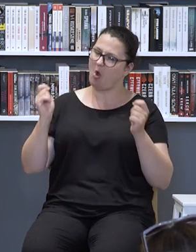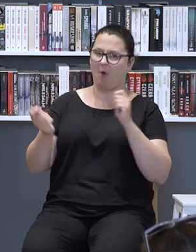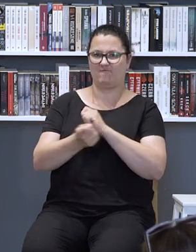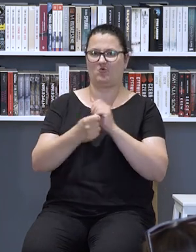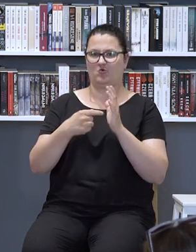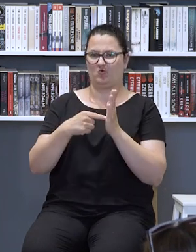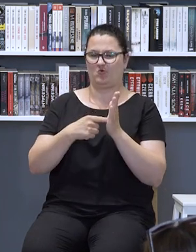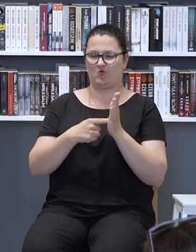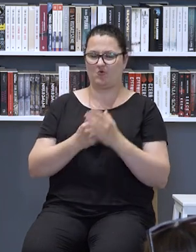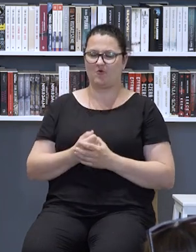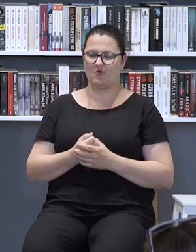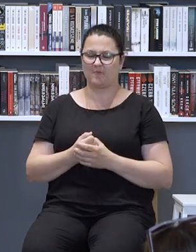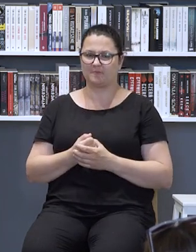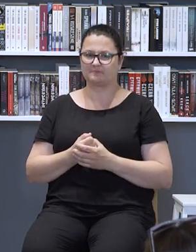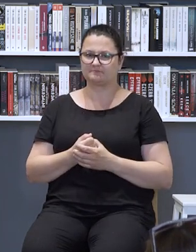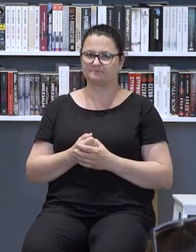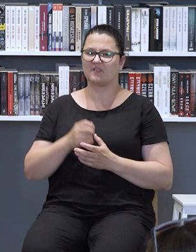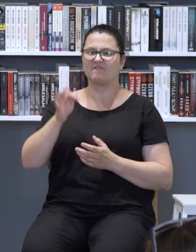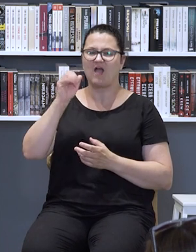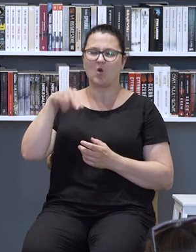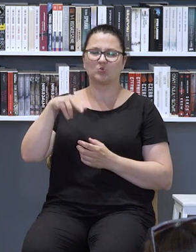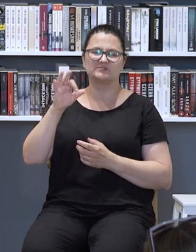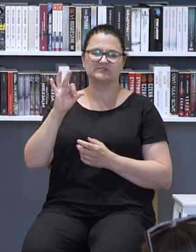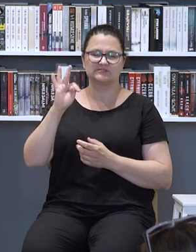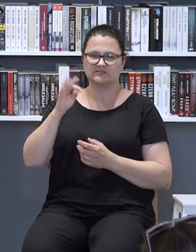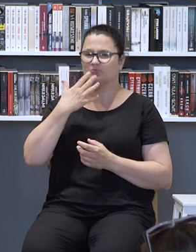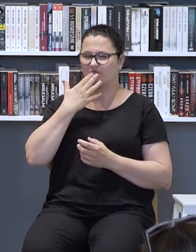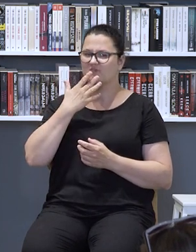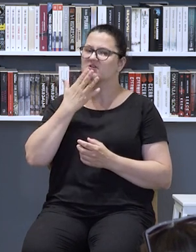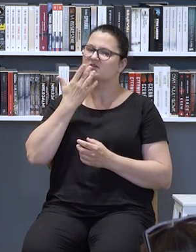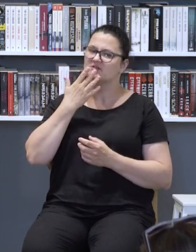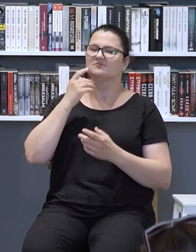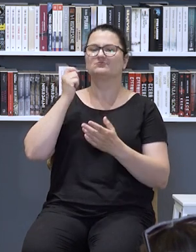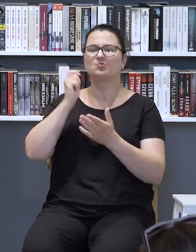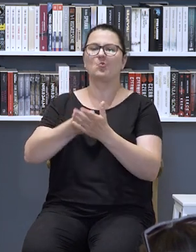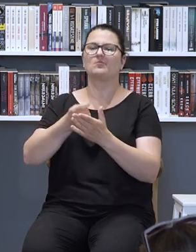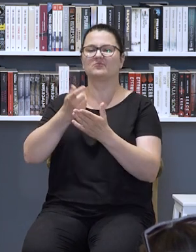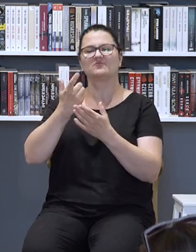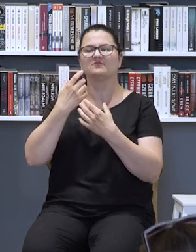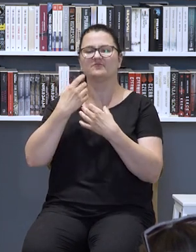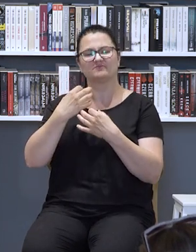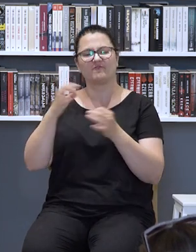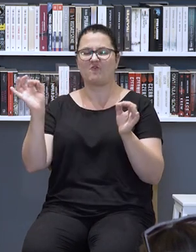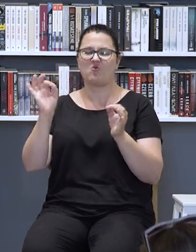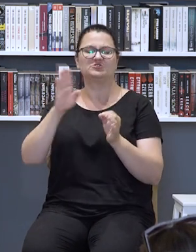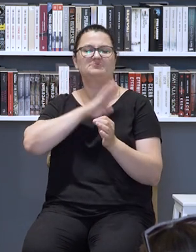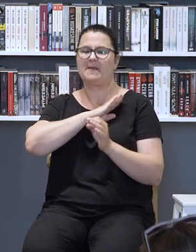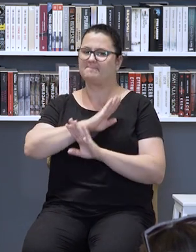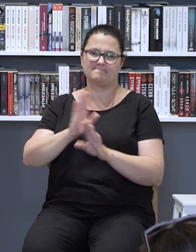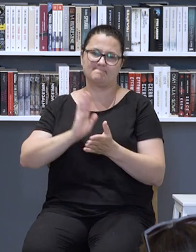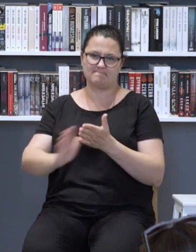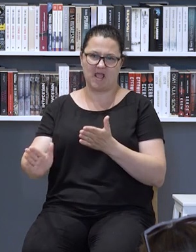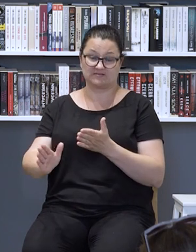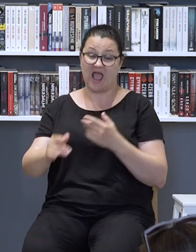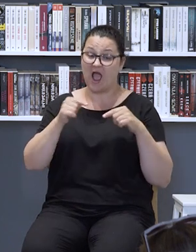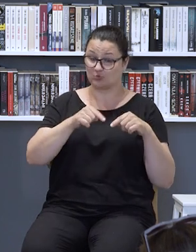wątek faustowski, bo Faust za wszelką cenę chciał kupić nieśmiertelność. Tutaj